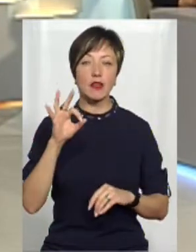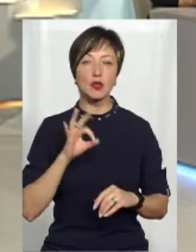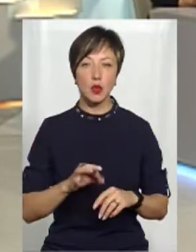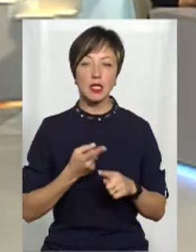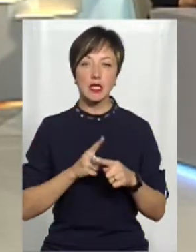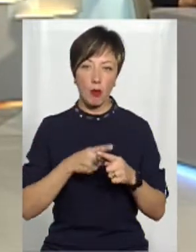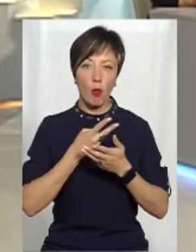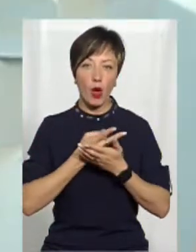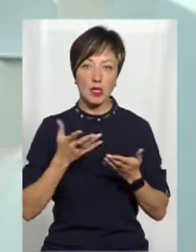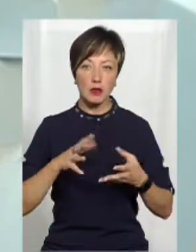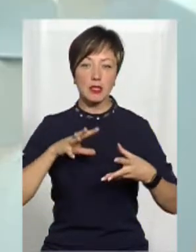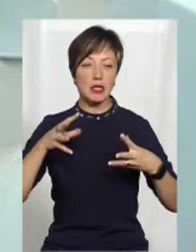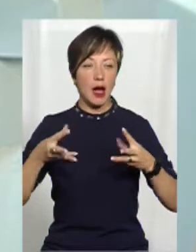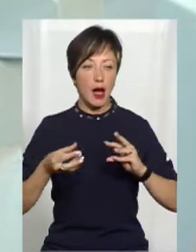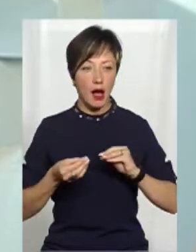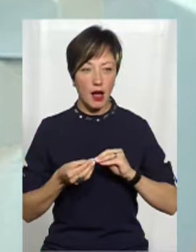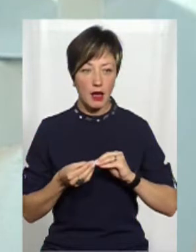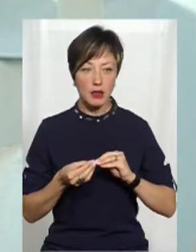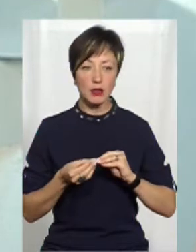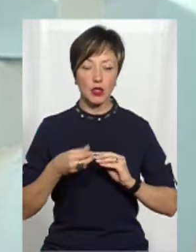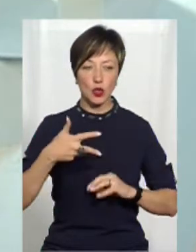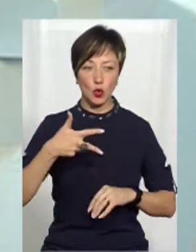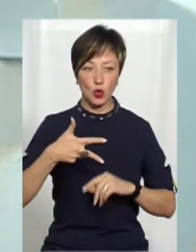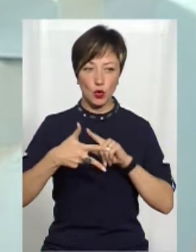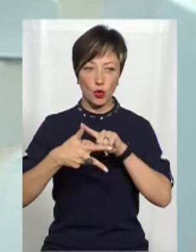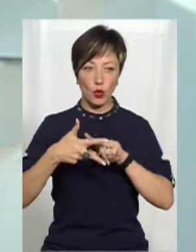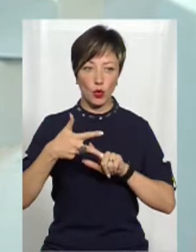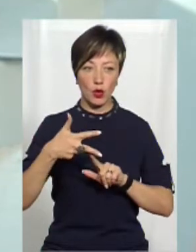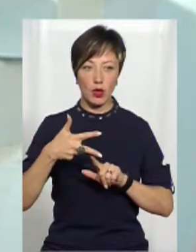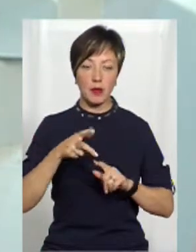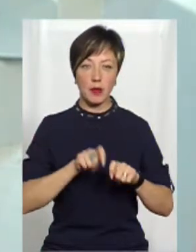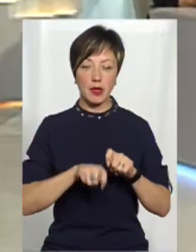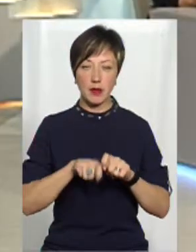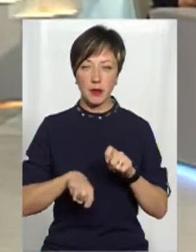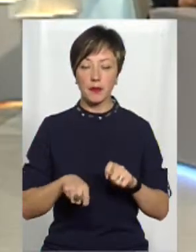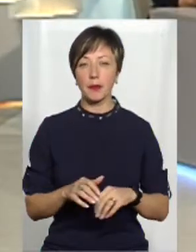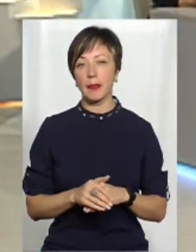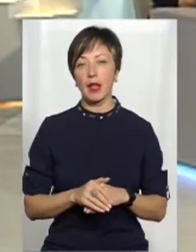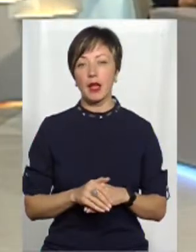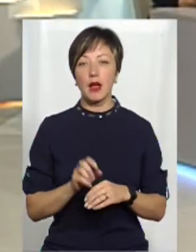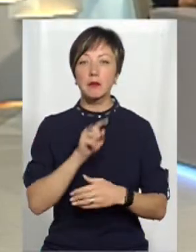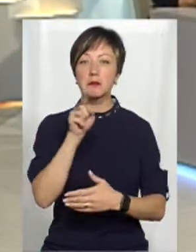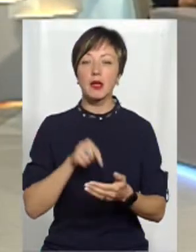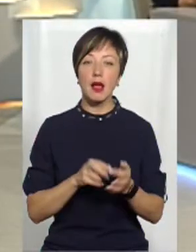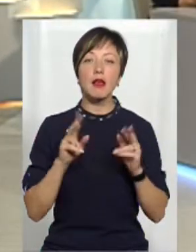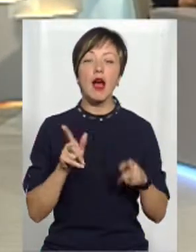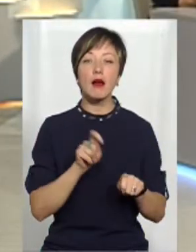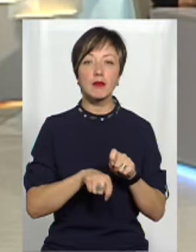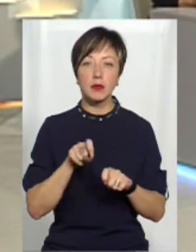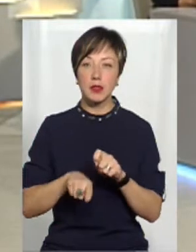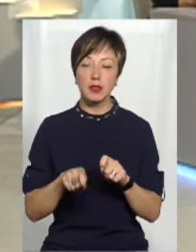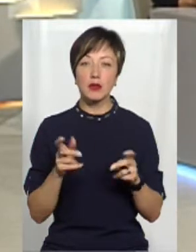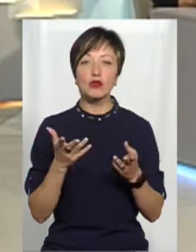70,7%, це показник узагальнений відповідно до трьох суб'єктів моніторингу. Яким чином проводилось це вимірювання,